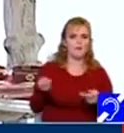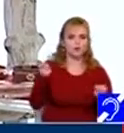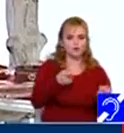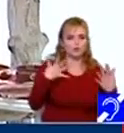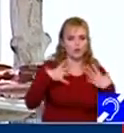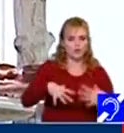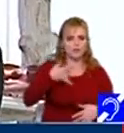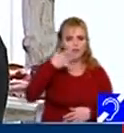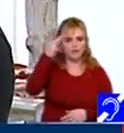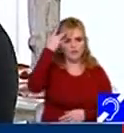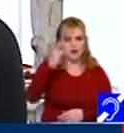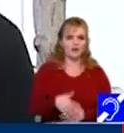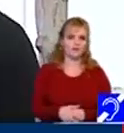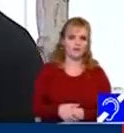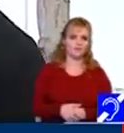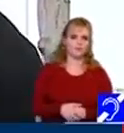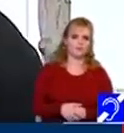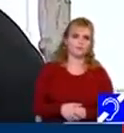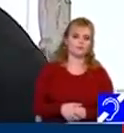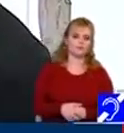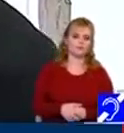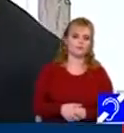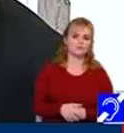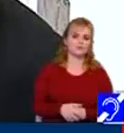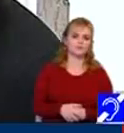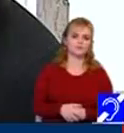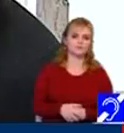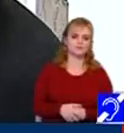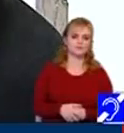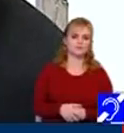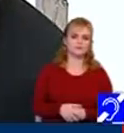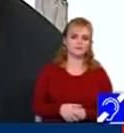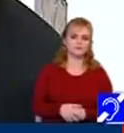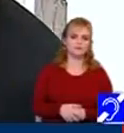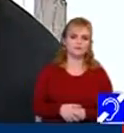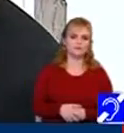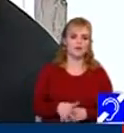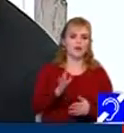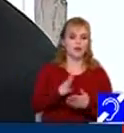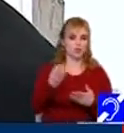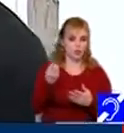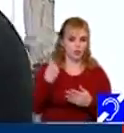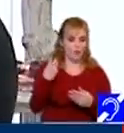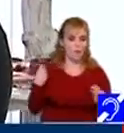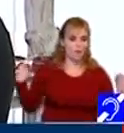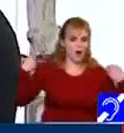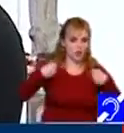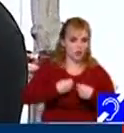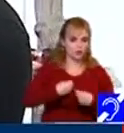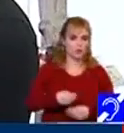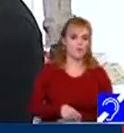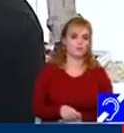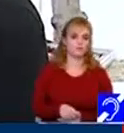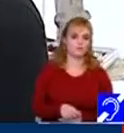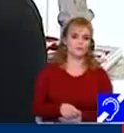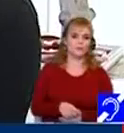de vară și sunt stil cocktail. De asemenea, am venit și cu un palton care este stil mai casual și